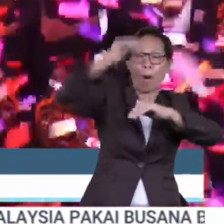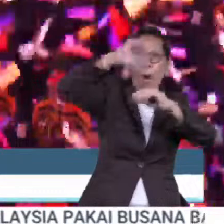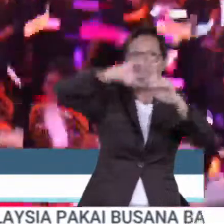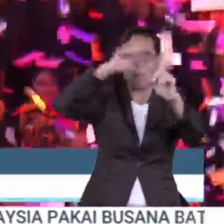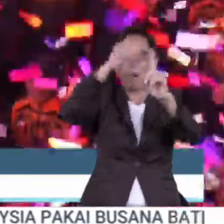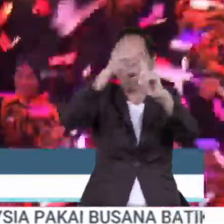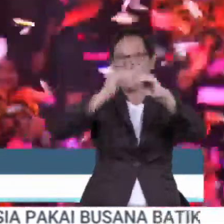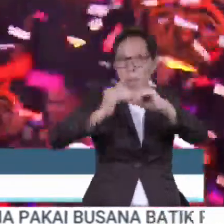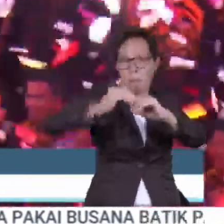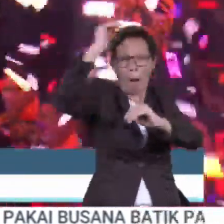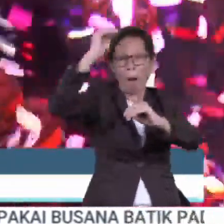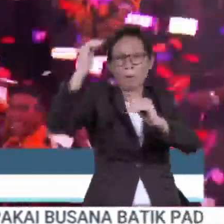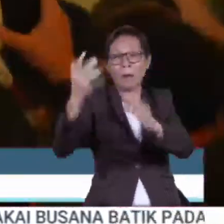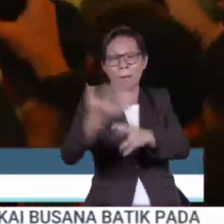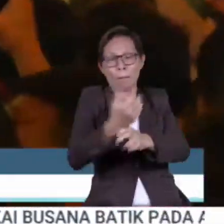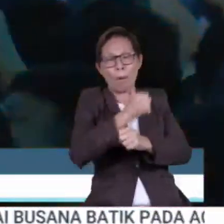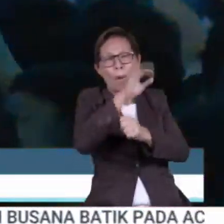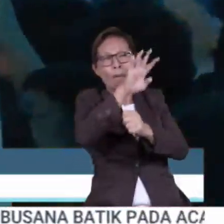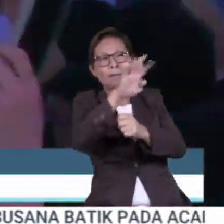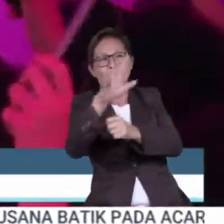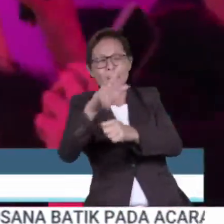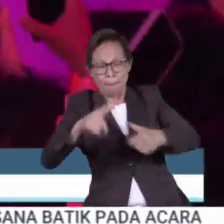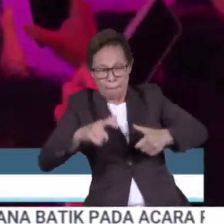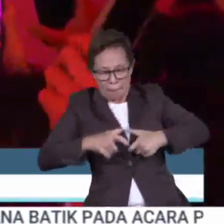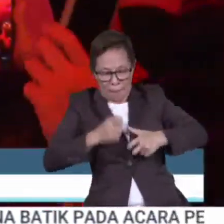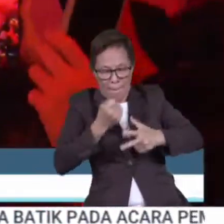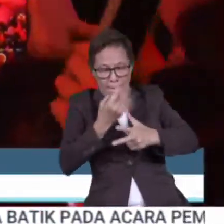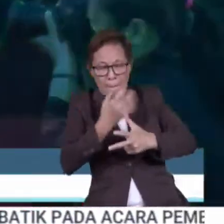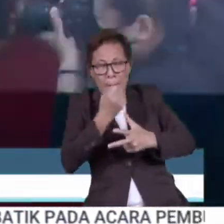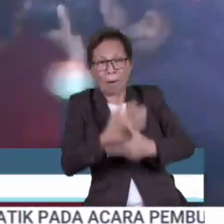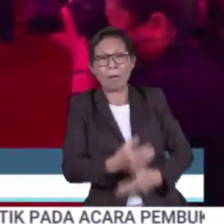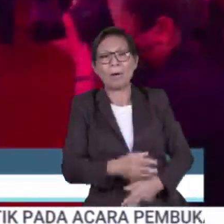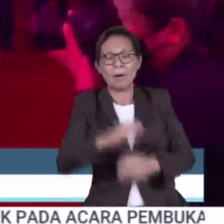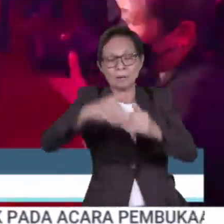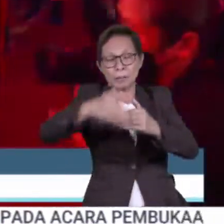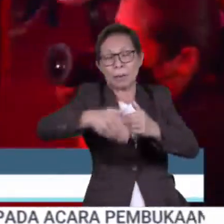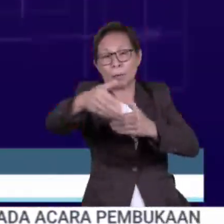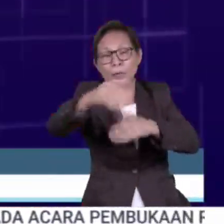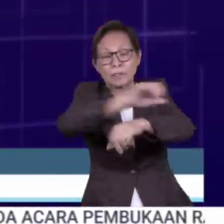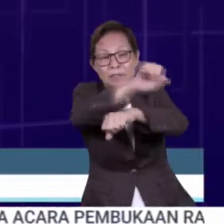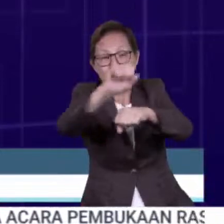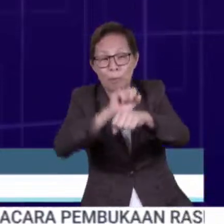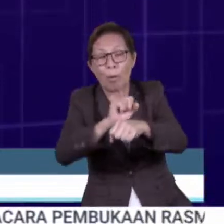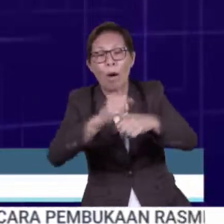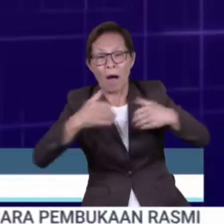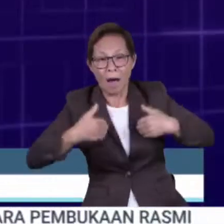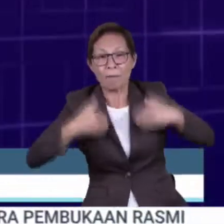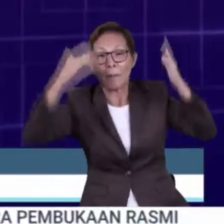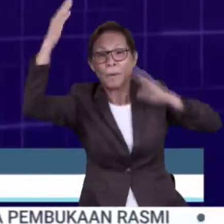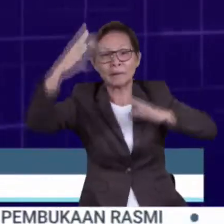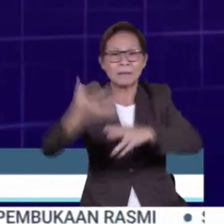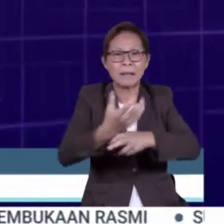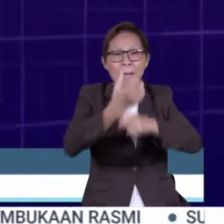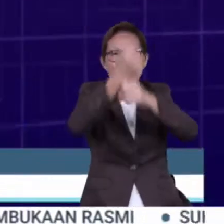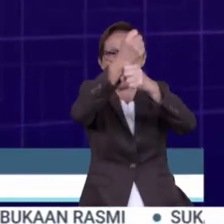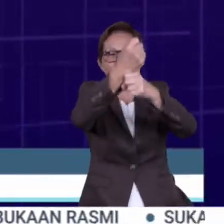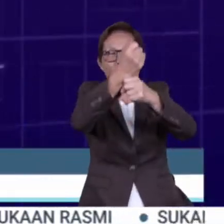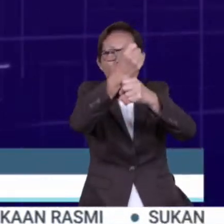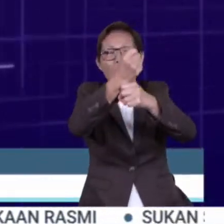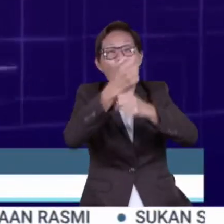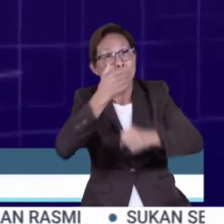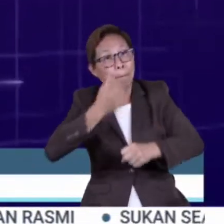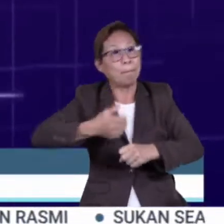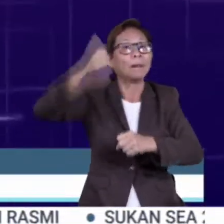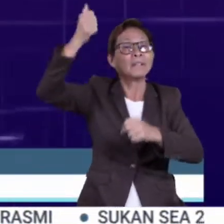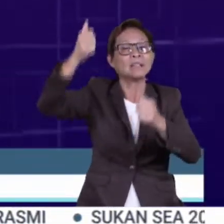yang ditetapkan dengan memungut 43 pingat emas. Edisi seterusnya di Singapura menyaksikan Malaysia meraih pencapaian lebih